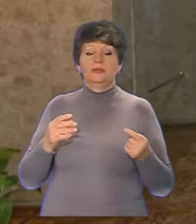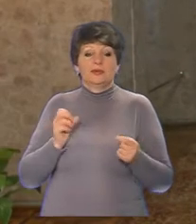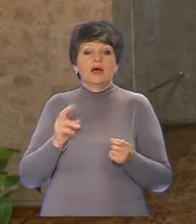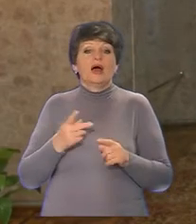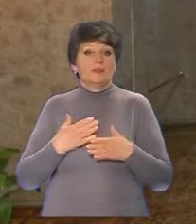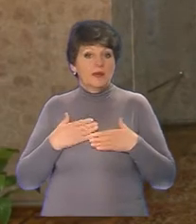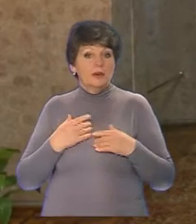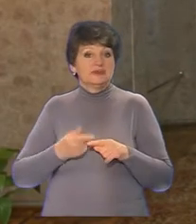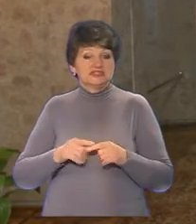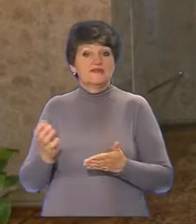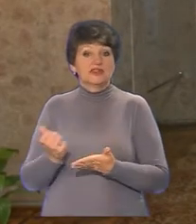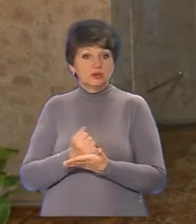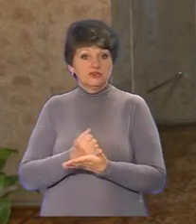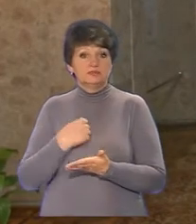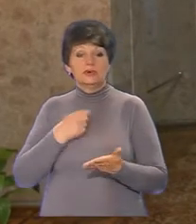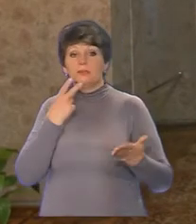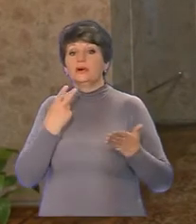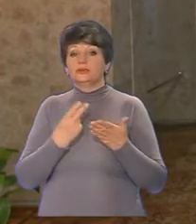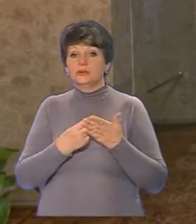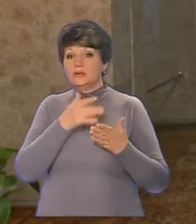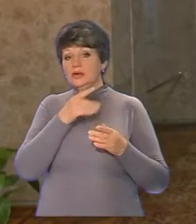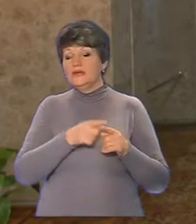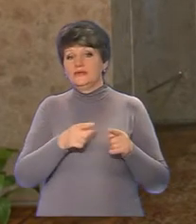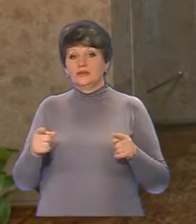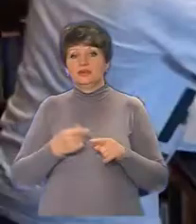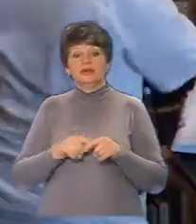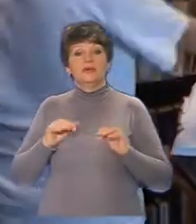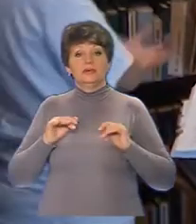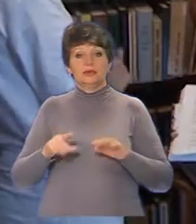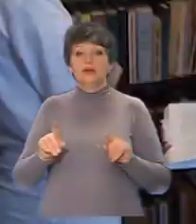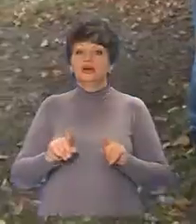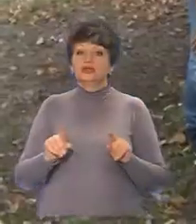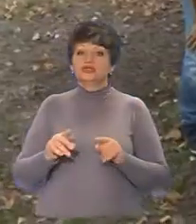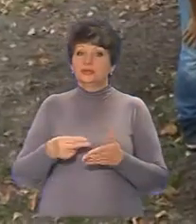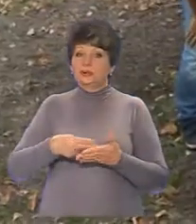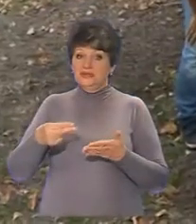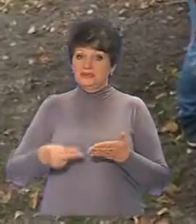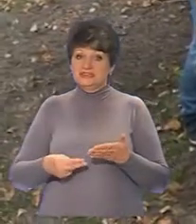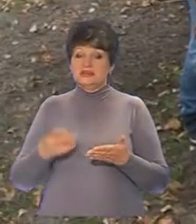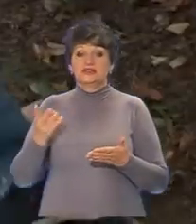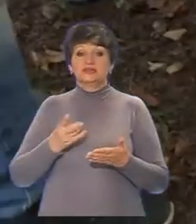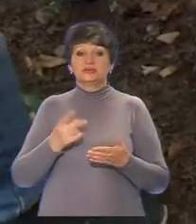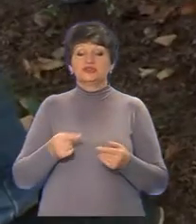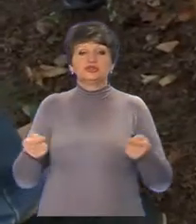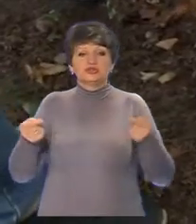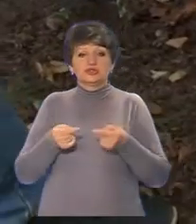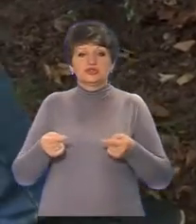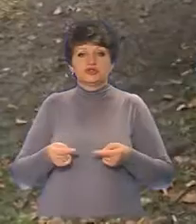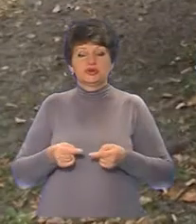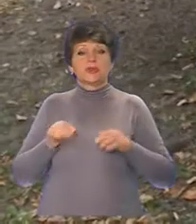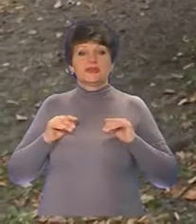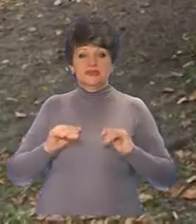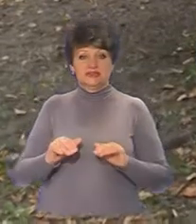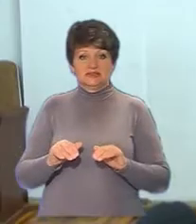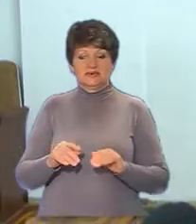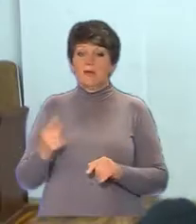це вдалося, думаю, подивимося під час цього заходу. Щоб наблизитися до скарбу, необхідно лише слідувати чіткому